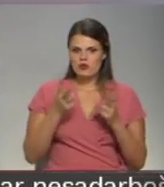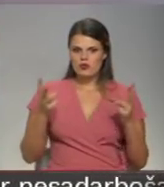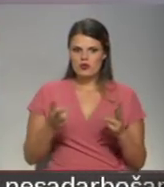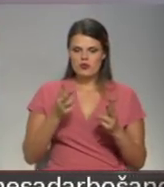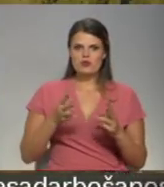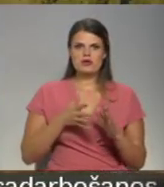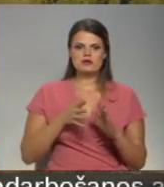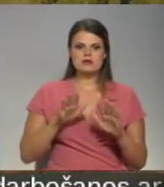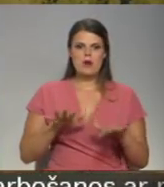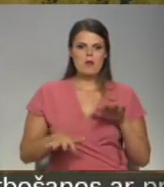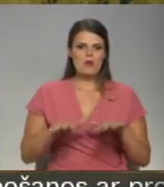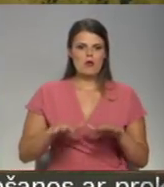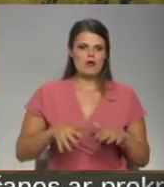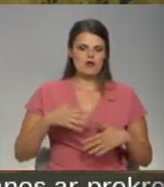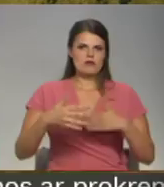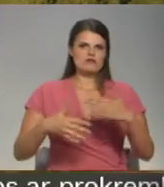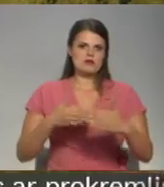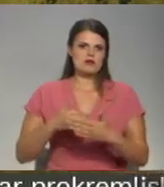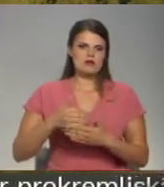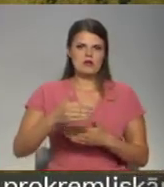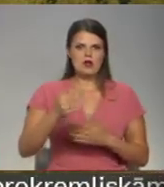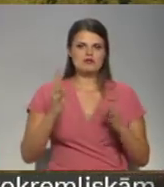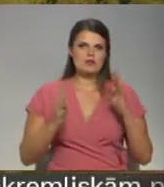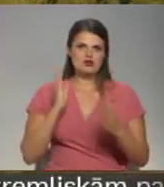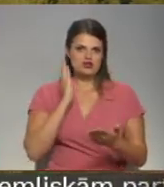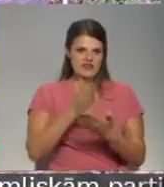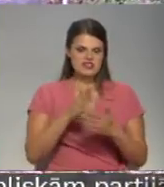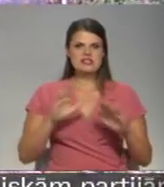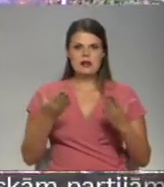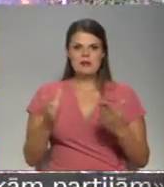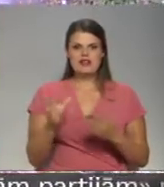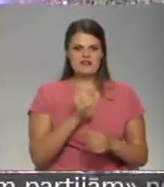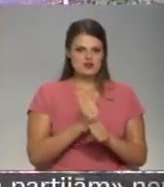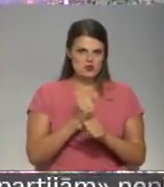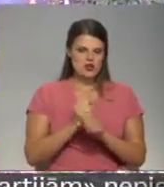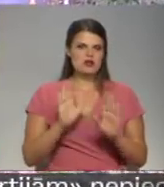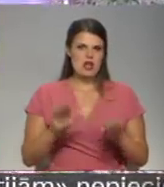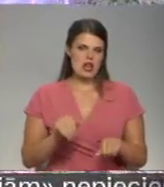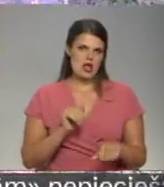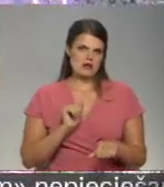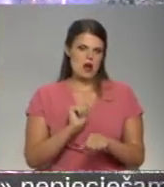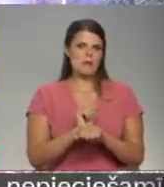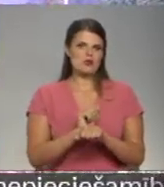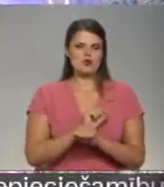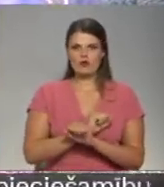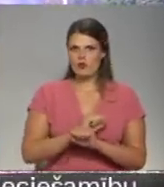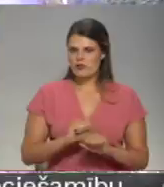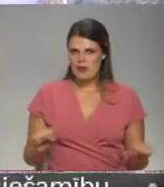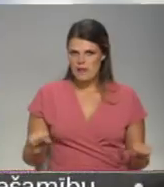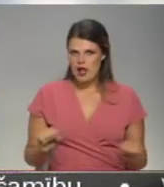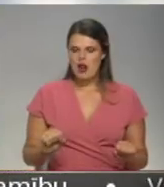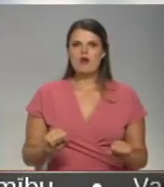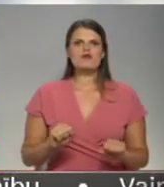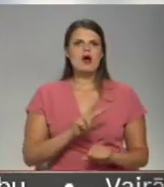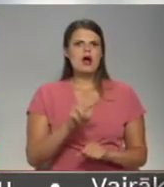pa purvu dodās neskartā meža virzienā, bet tiek viss darīts, lai to novērst un nepieļaut. Kas